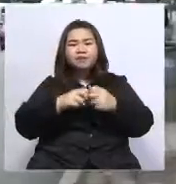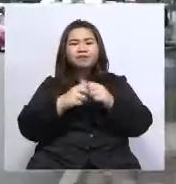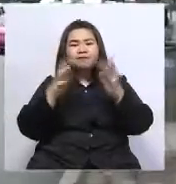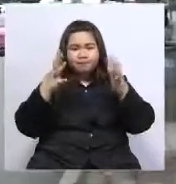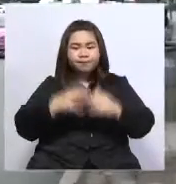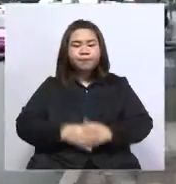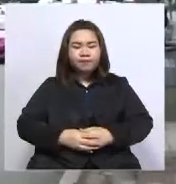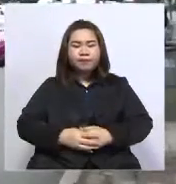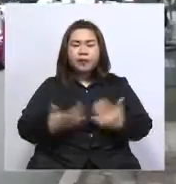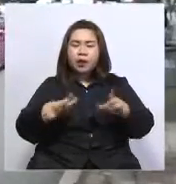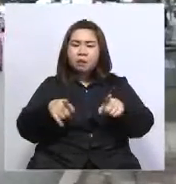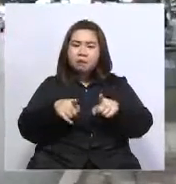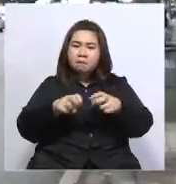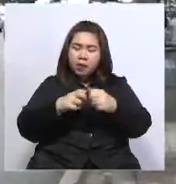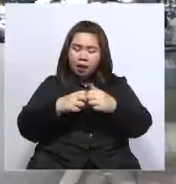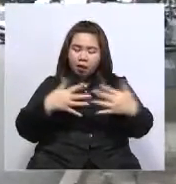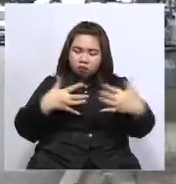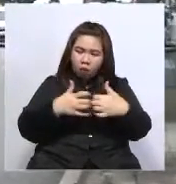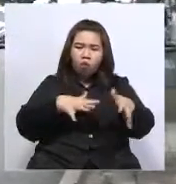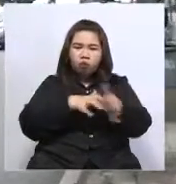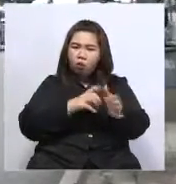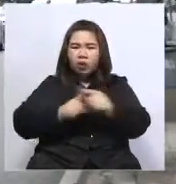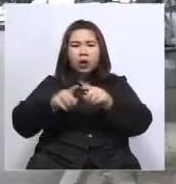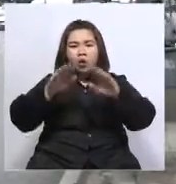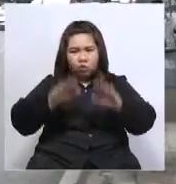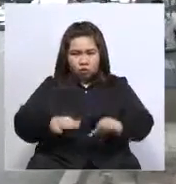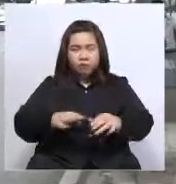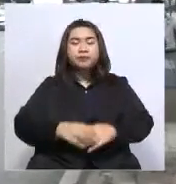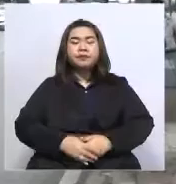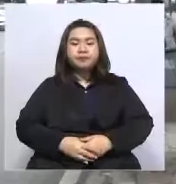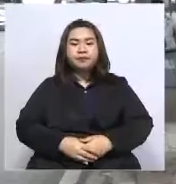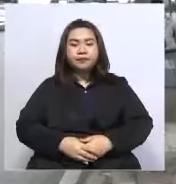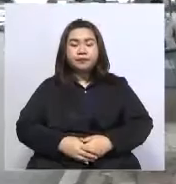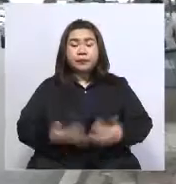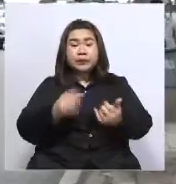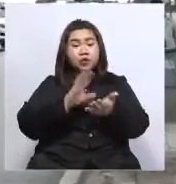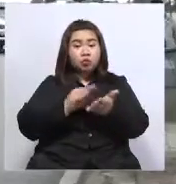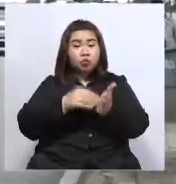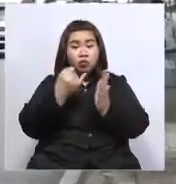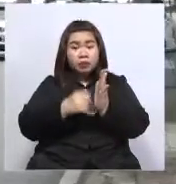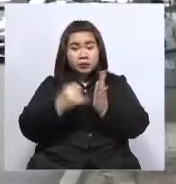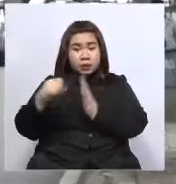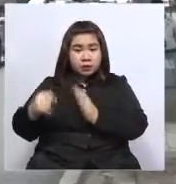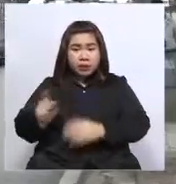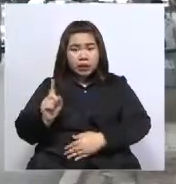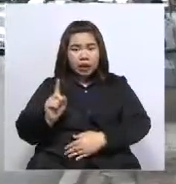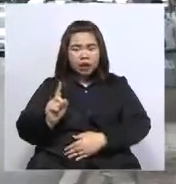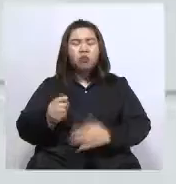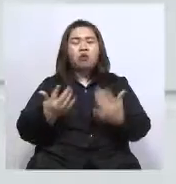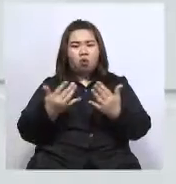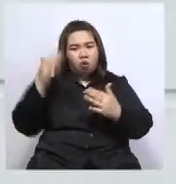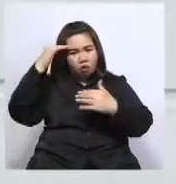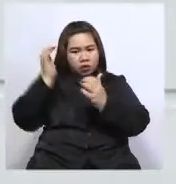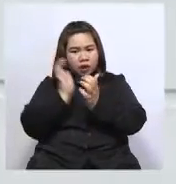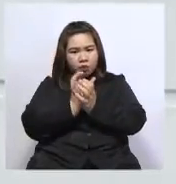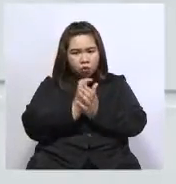ะรวมถึงอุบัติเหตุตามจุดต่างๆก็ลดลงตามไปด้วยค่ะส่วนข้อมูลการกระทำความผิดทั้งหมดนั้นเจ้าหน้าที่ก็อยู่ระ